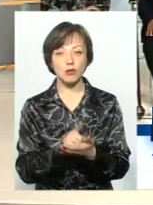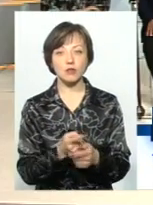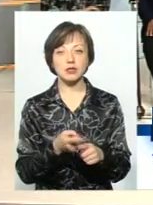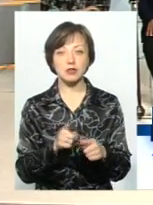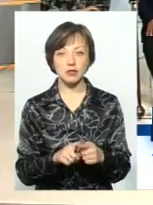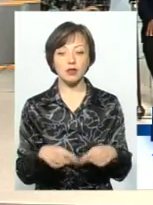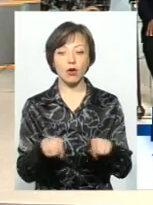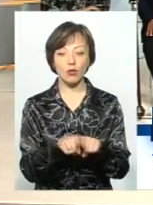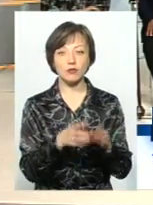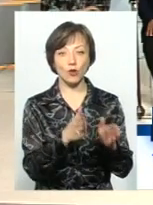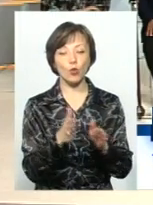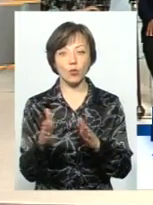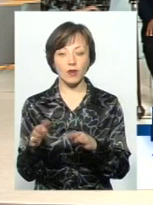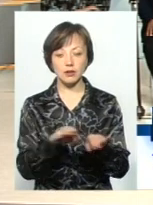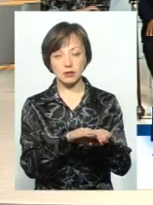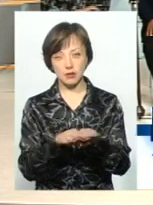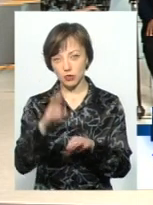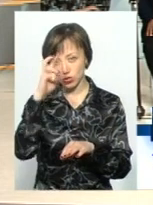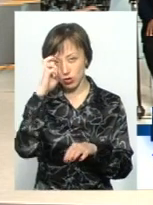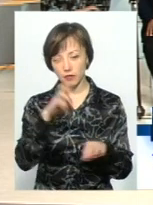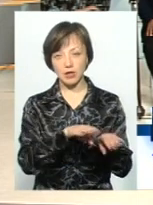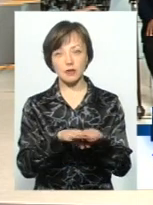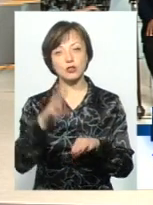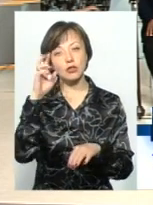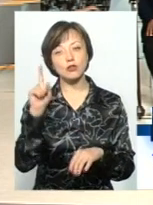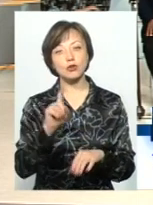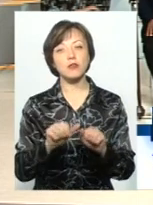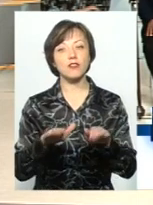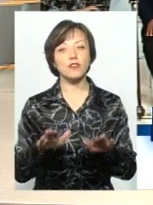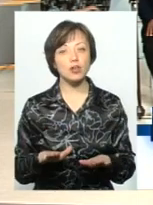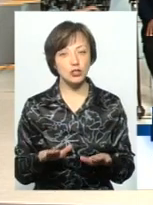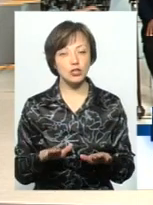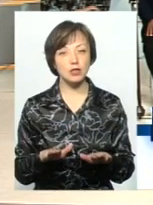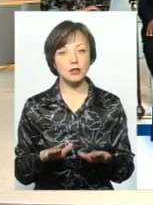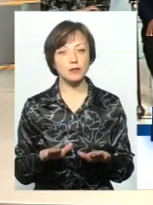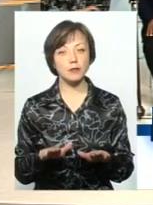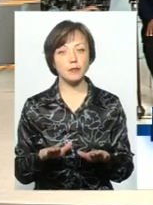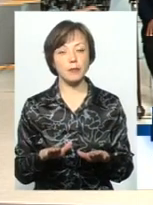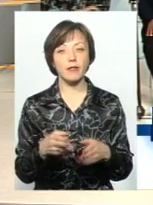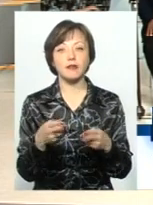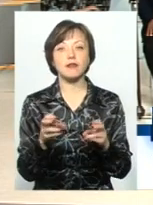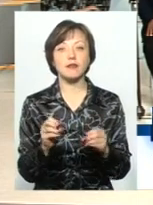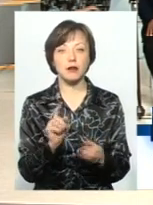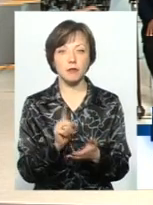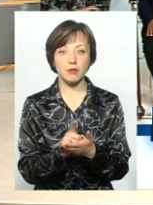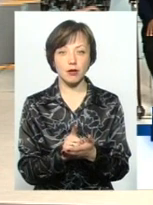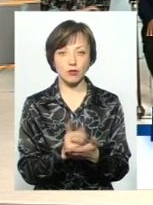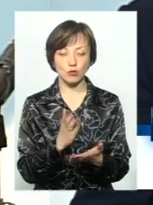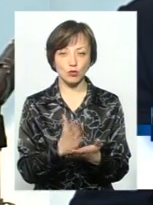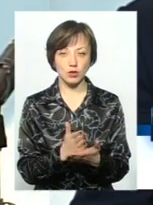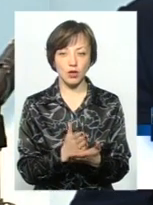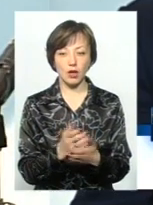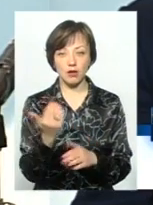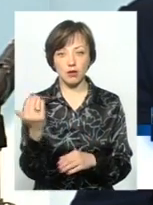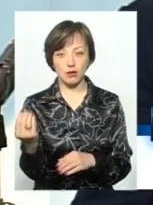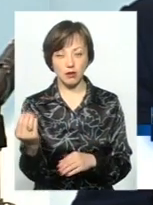також врегулювати на рівні держави. На рівні держави, щоб вирішити питання про те, де вони мають знаходитись. На